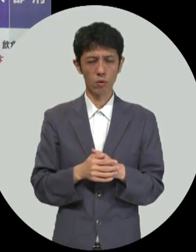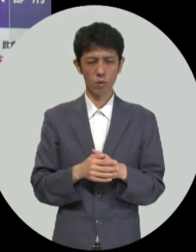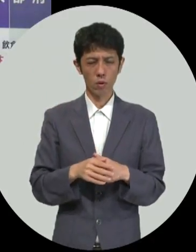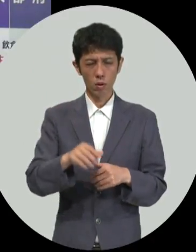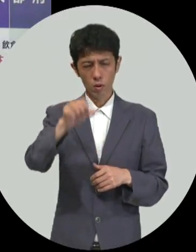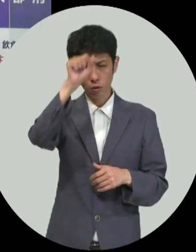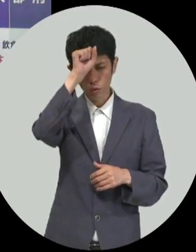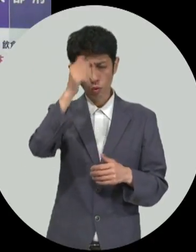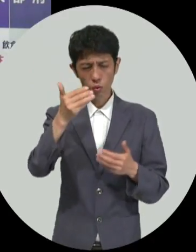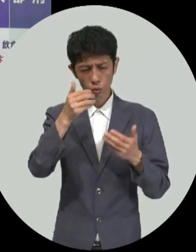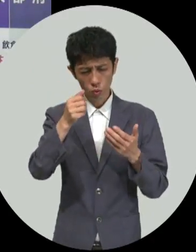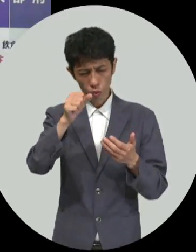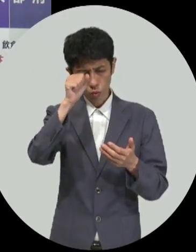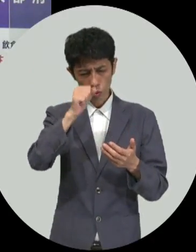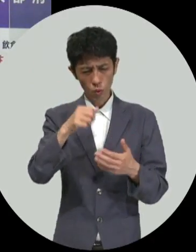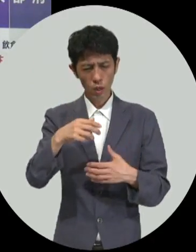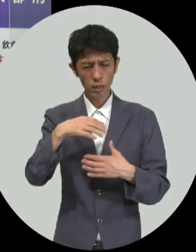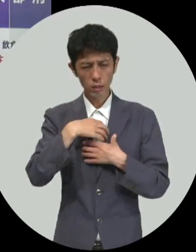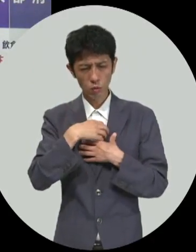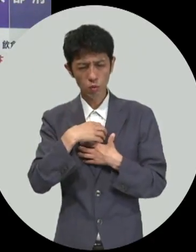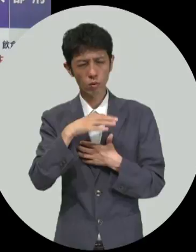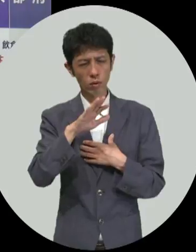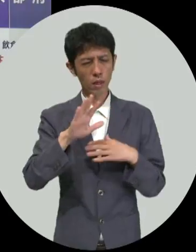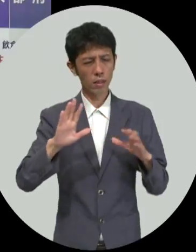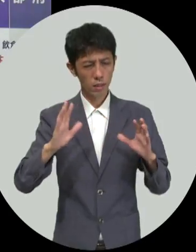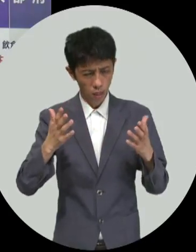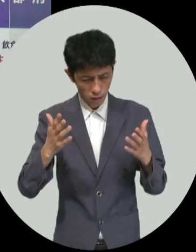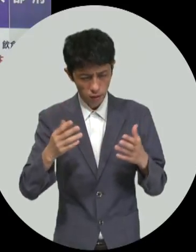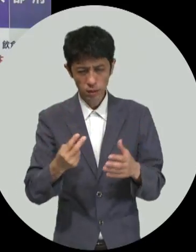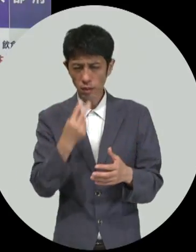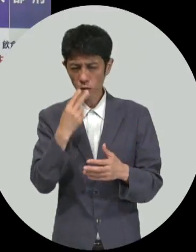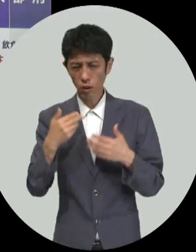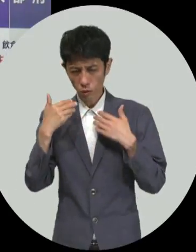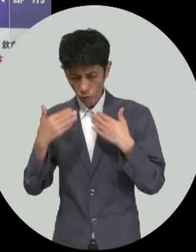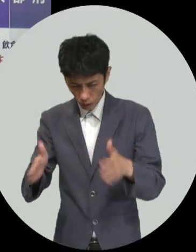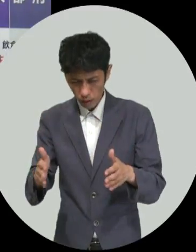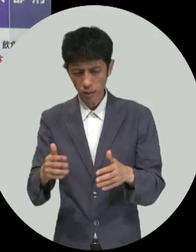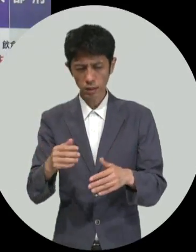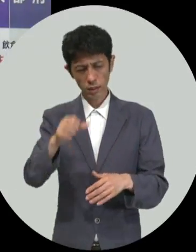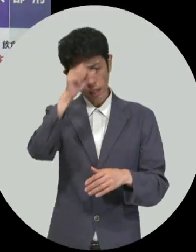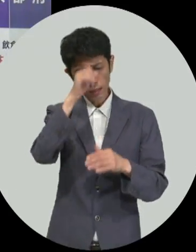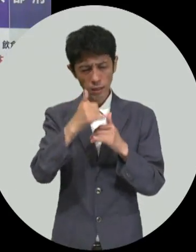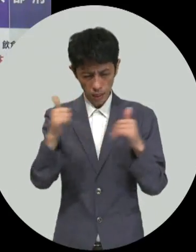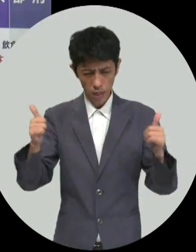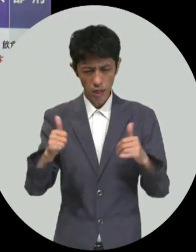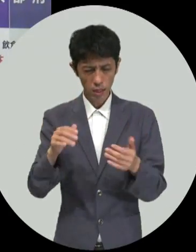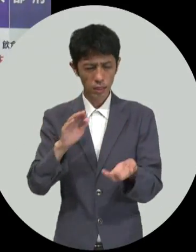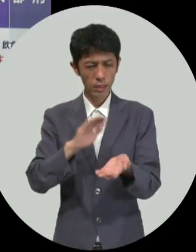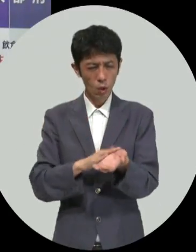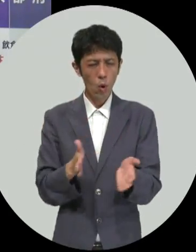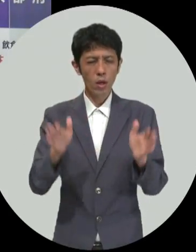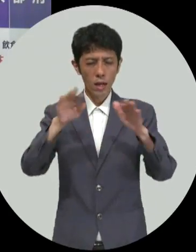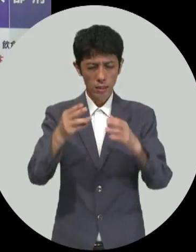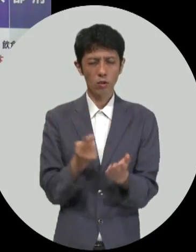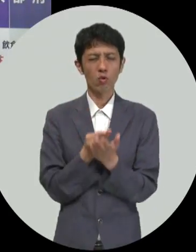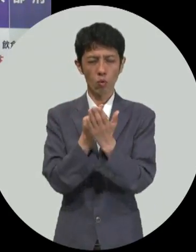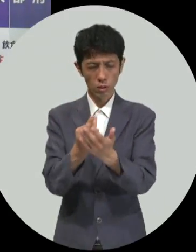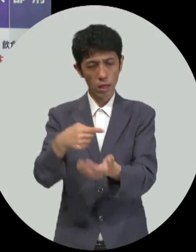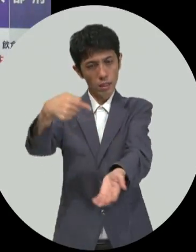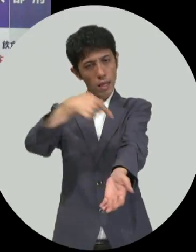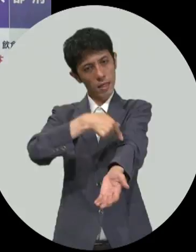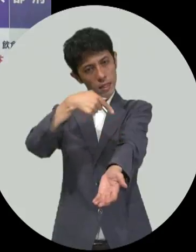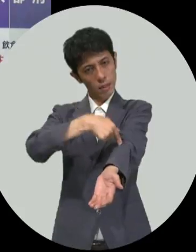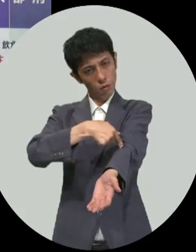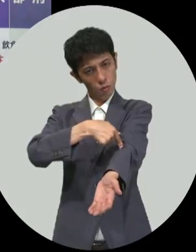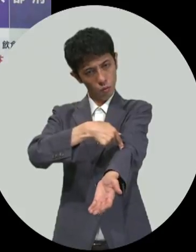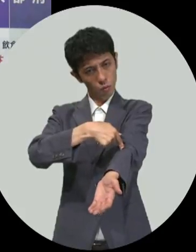して、酸素投与を有しない患者ということで、医療機関に入院して点滴を受けると、で、まあ、発症後7日以内に